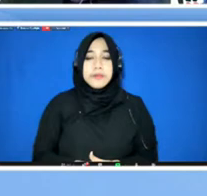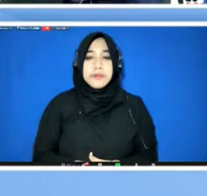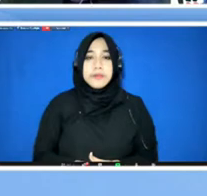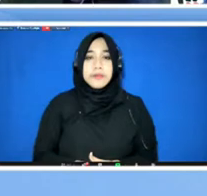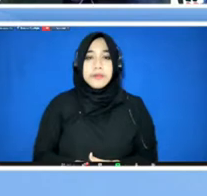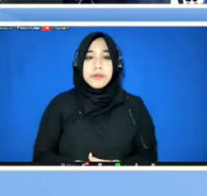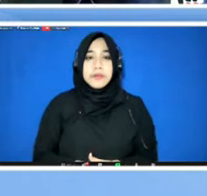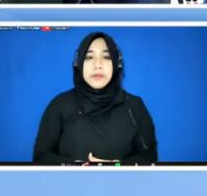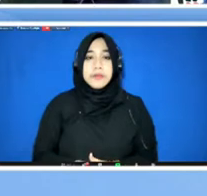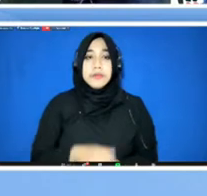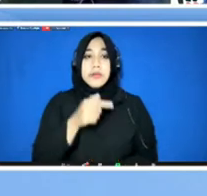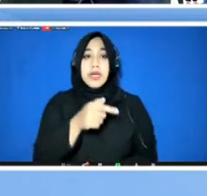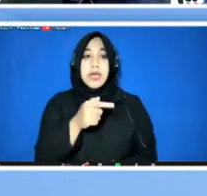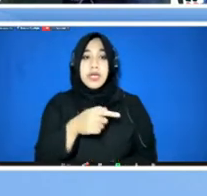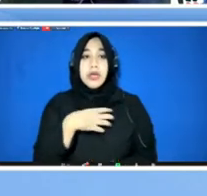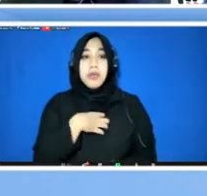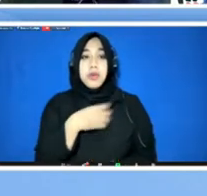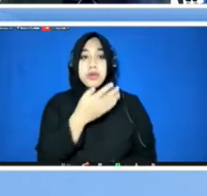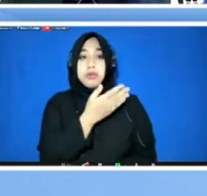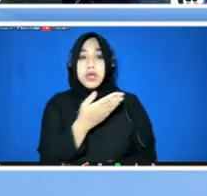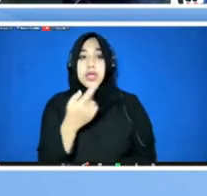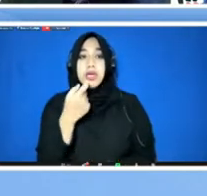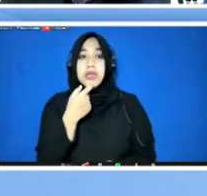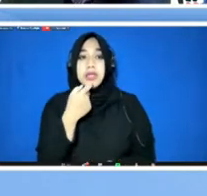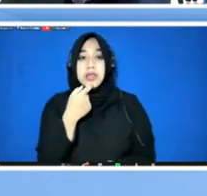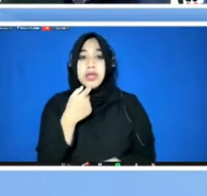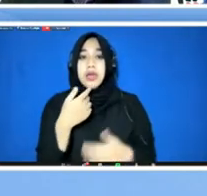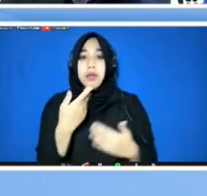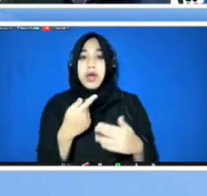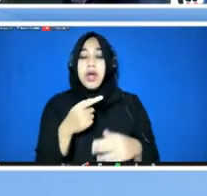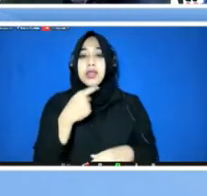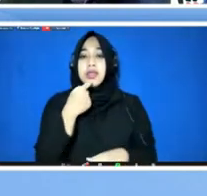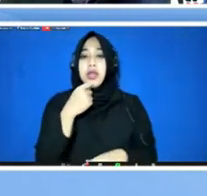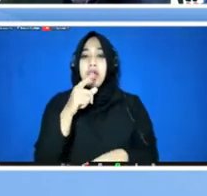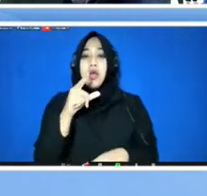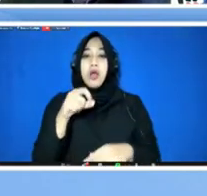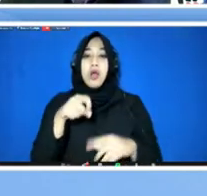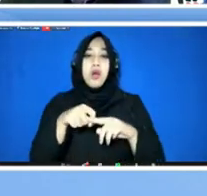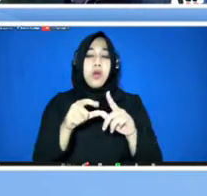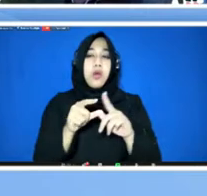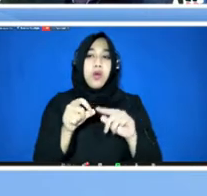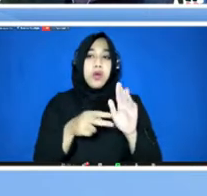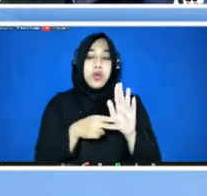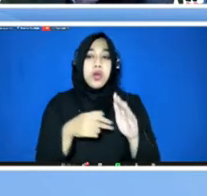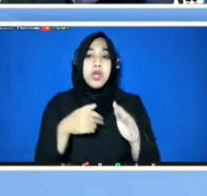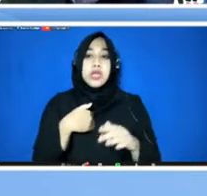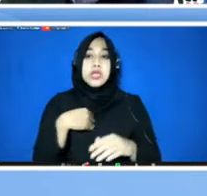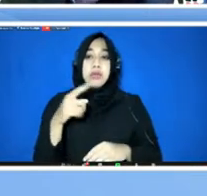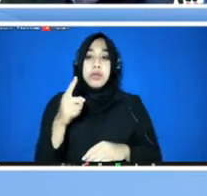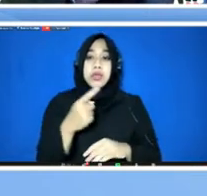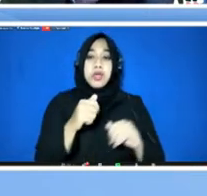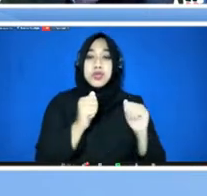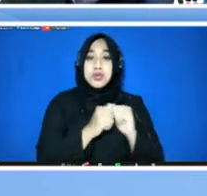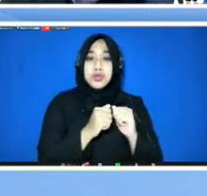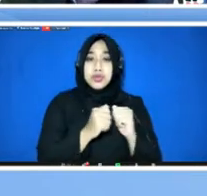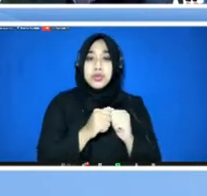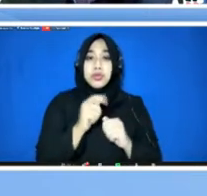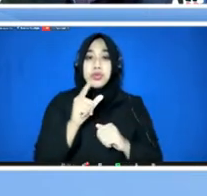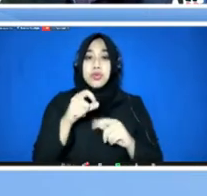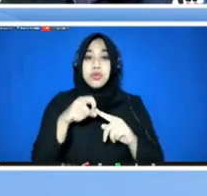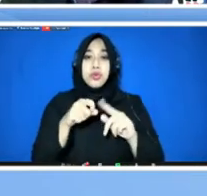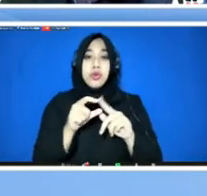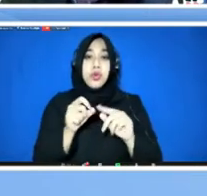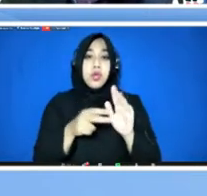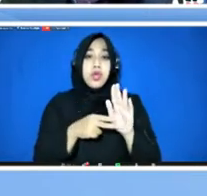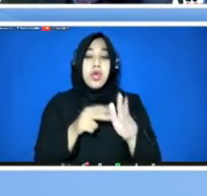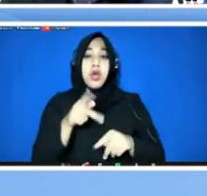Nah, ini menurut mereka soal atau tentang lockdown. Yang pertama, saya setuju lockdown